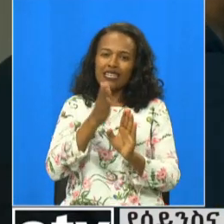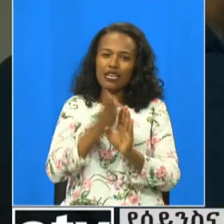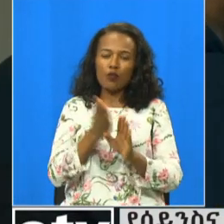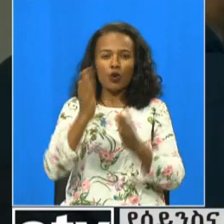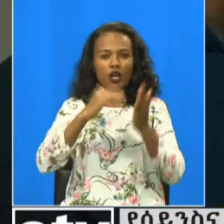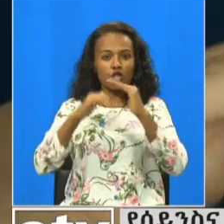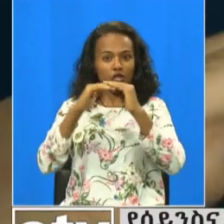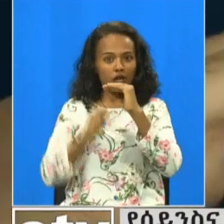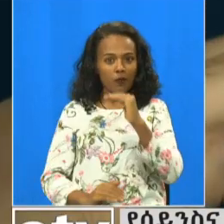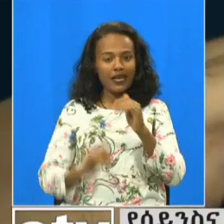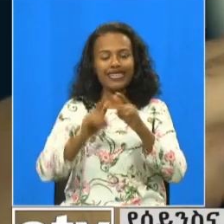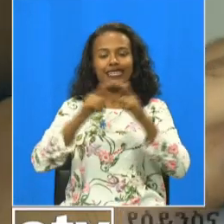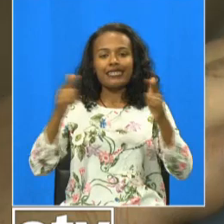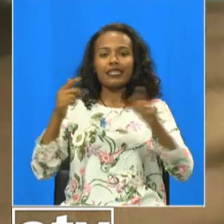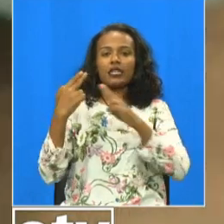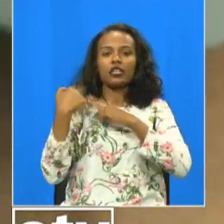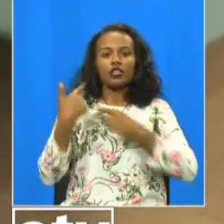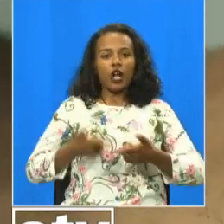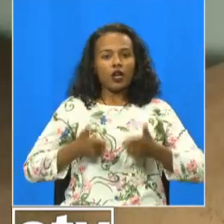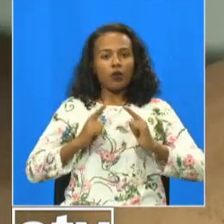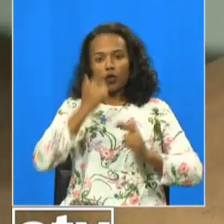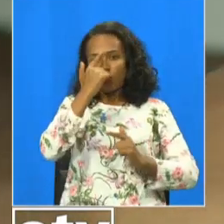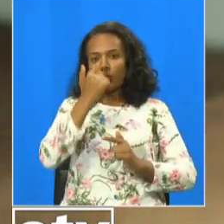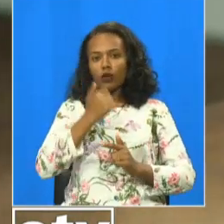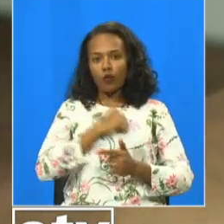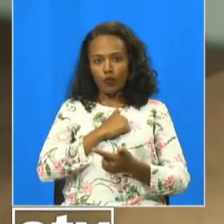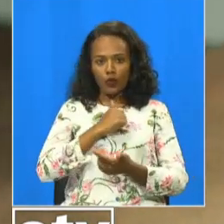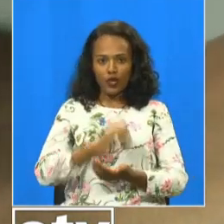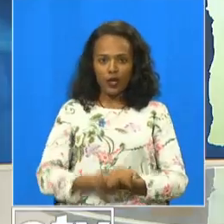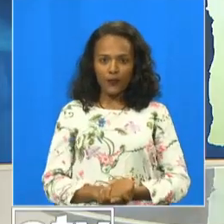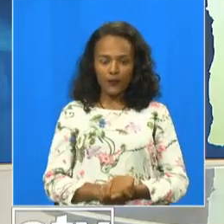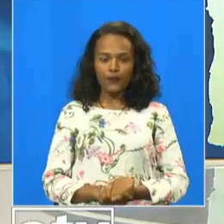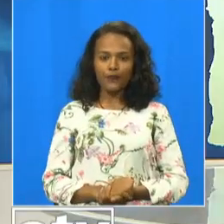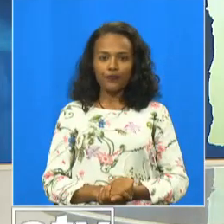ጫና ለመቀነስ ትልቅ ድርሻ እንደሚኖረውም ታምኖበታል